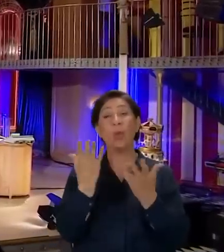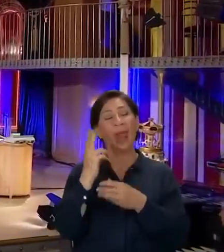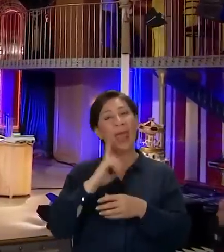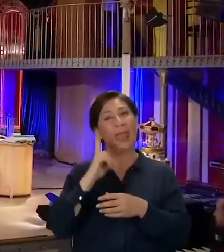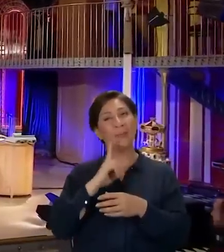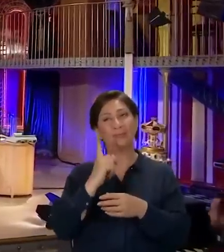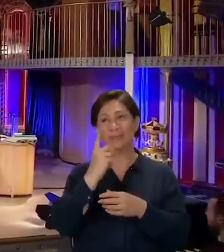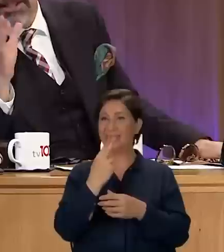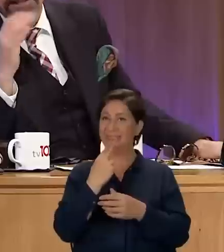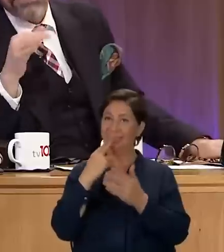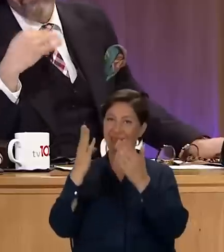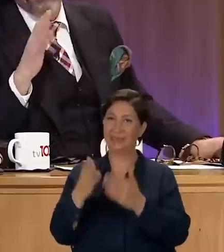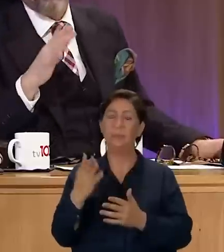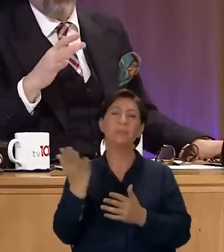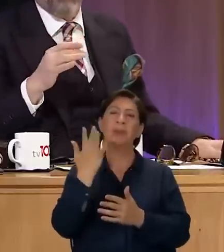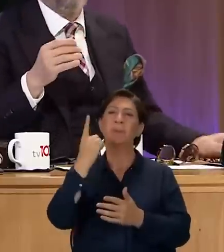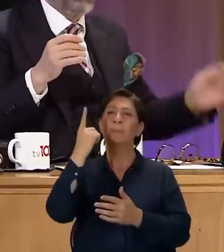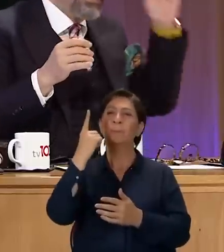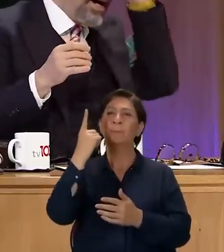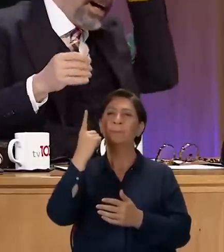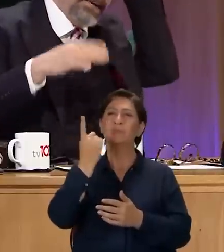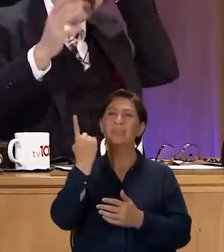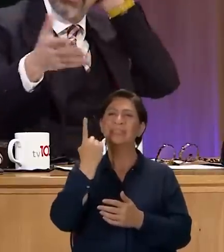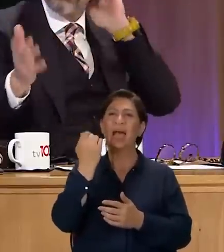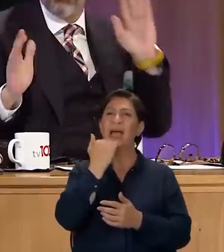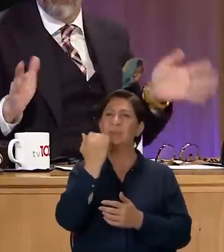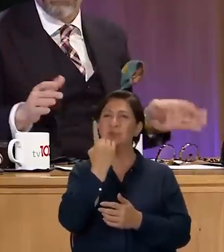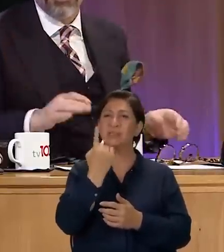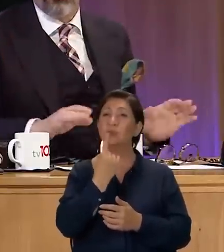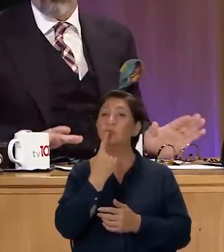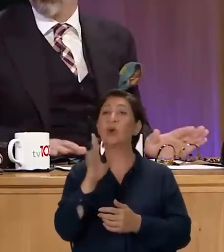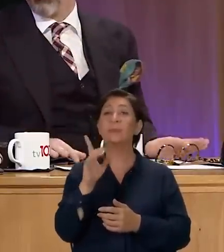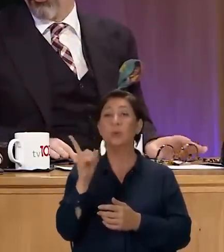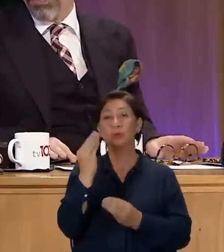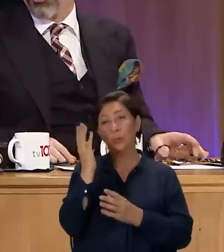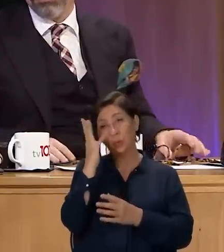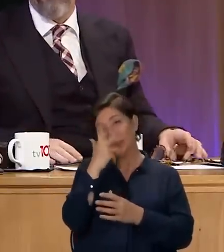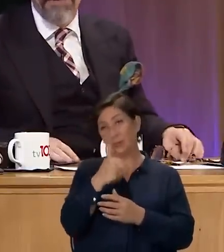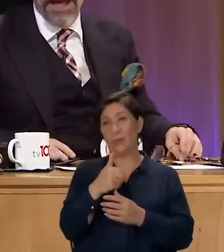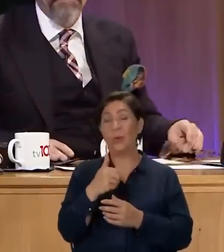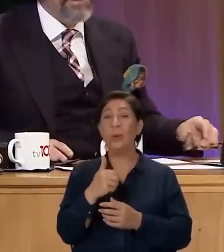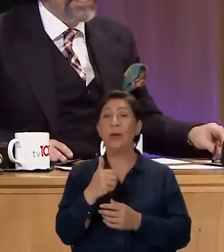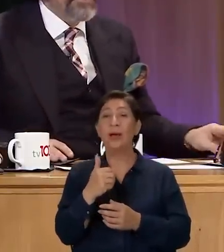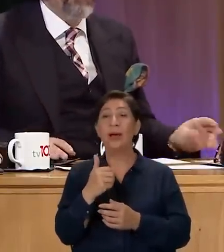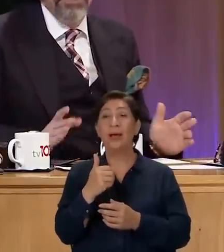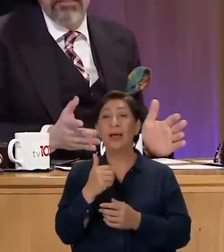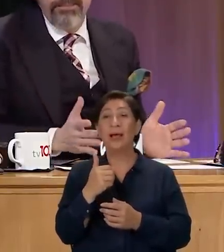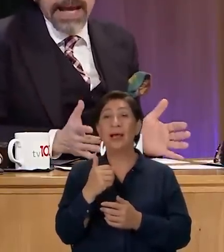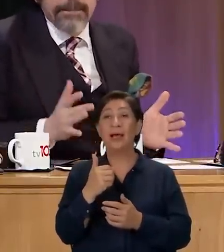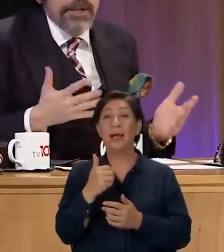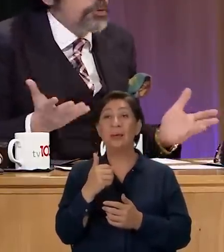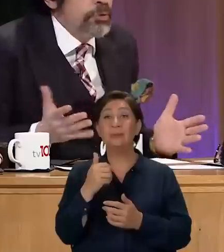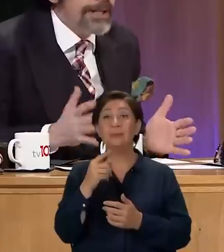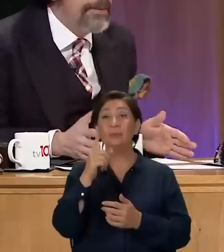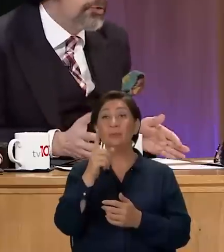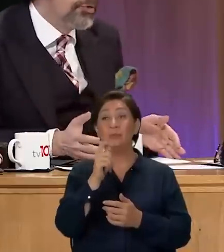hanım hanımcık bir kız ki mesela birisi böyle ayıp bir şey söylemese de o çok utanıyor her şeyden ve bir bu bir